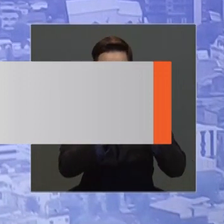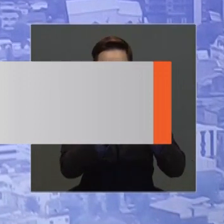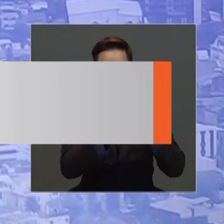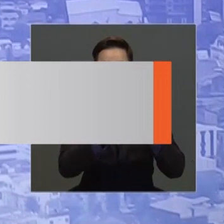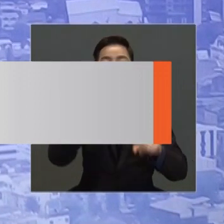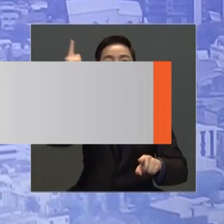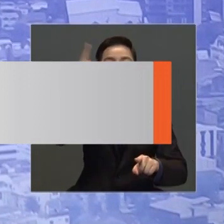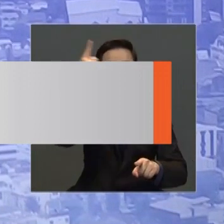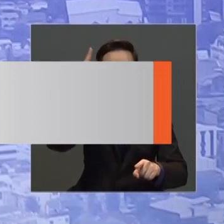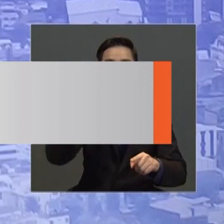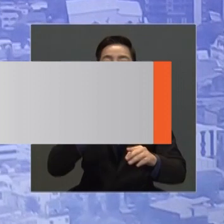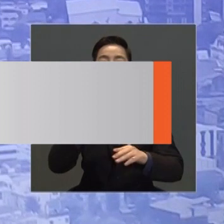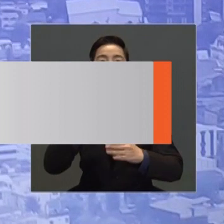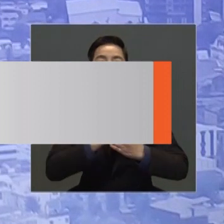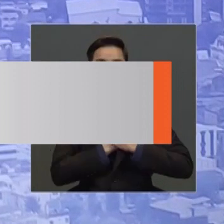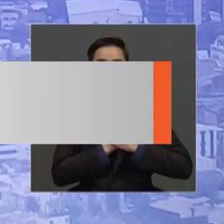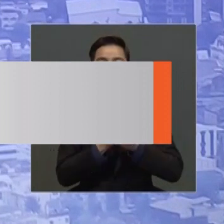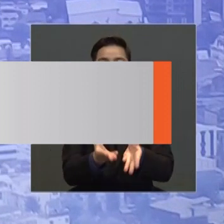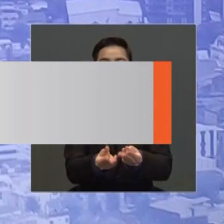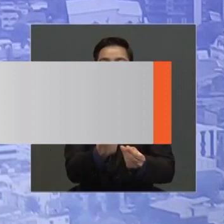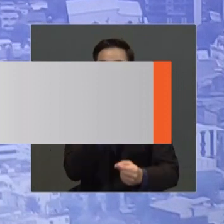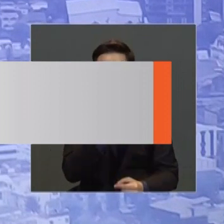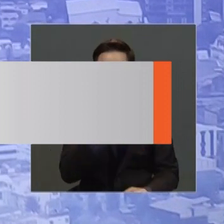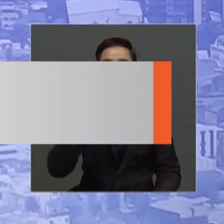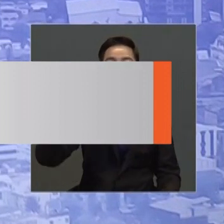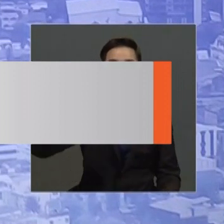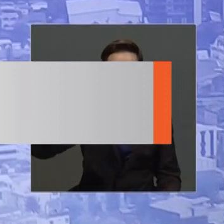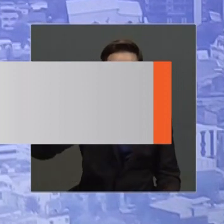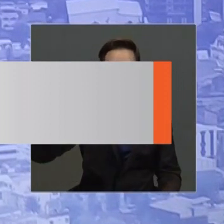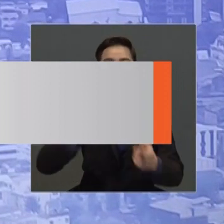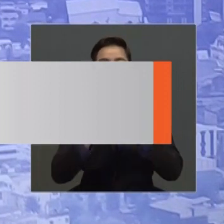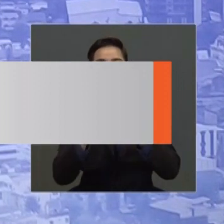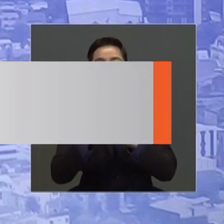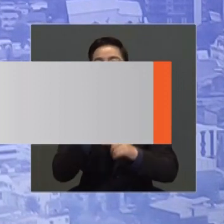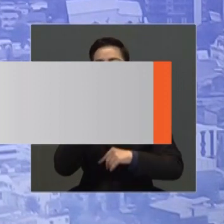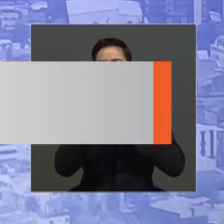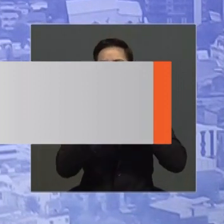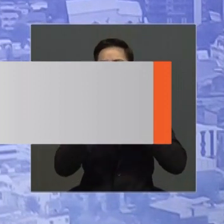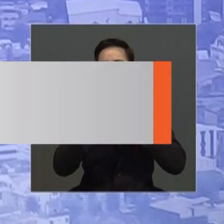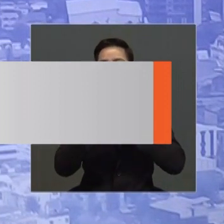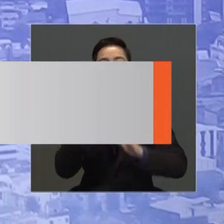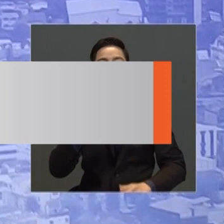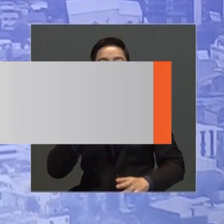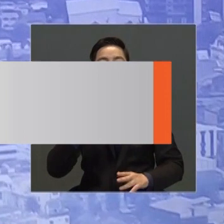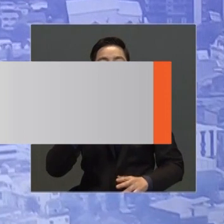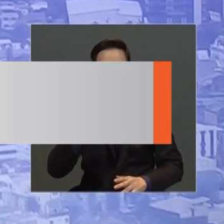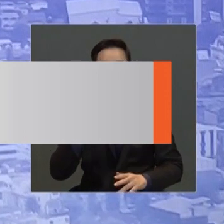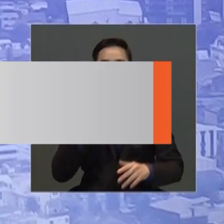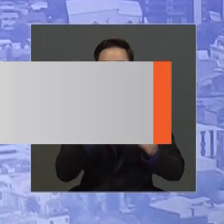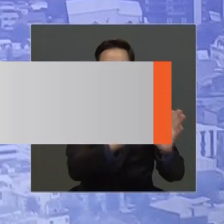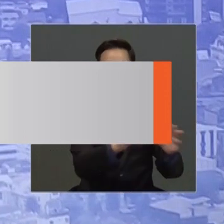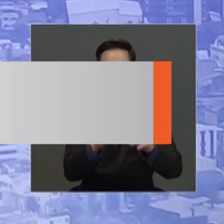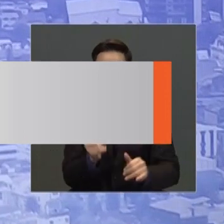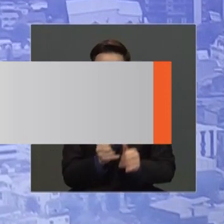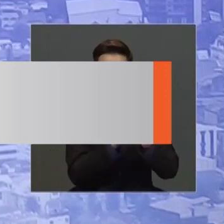ตสีลมบางรักเขตดินแดงห้วยขวางรวมทั้งเขตราชเทวีตรงนี้เนี่ยการเข้าไป